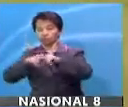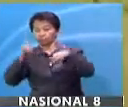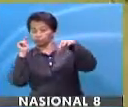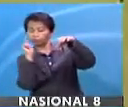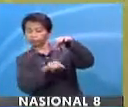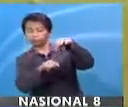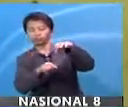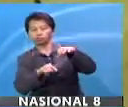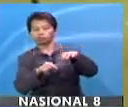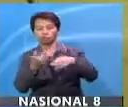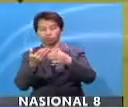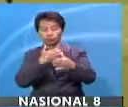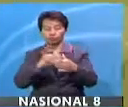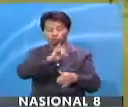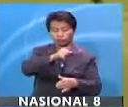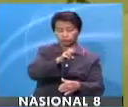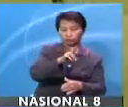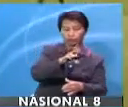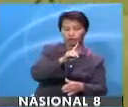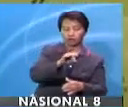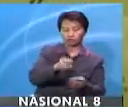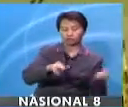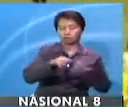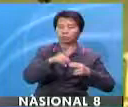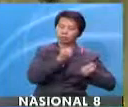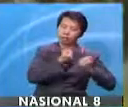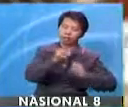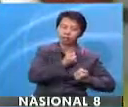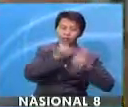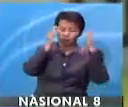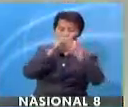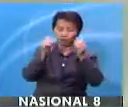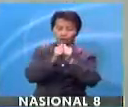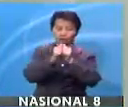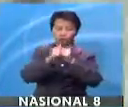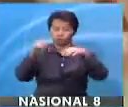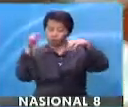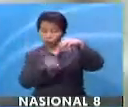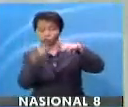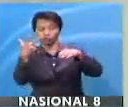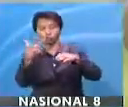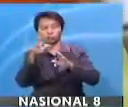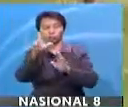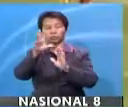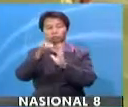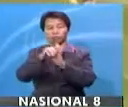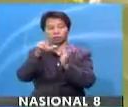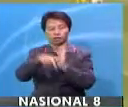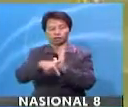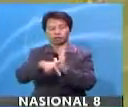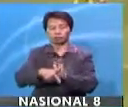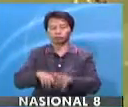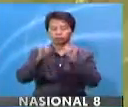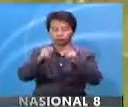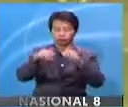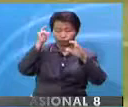untuk pasukan tuan rumah sebelum Jonathan Jack Sil menambah derita pasukan Pahang dengan gol ketiga 3 minit kemudian gol saguati